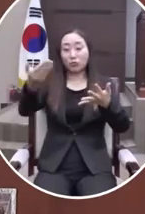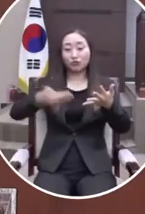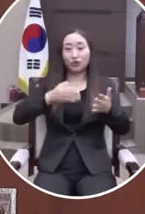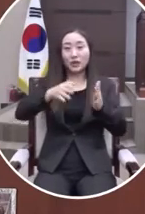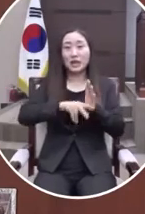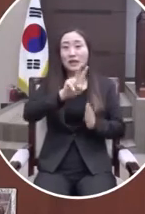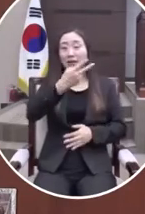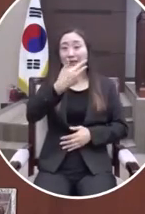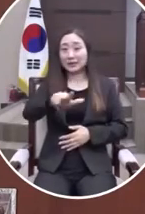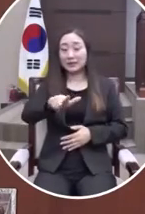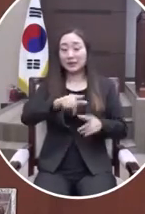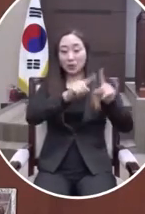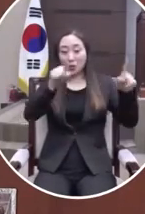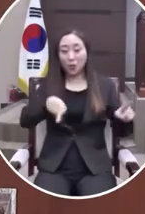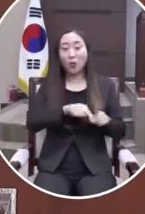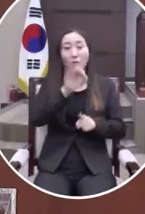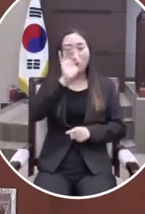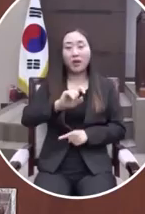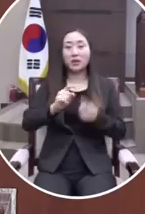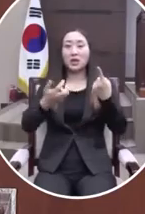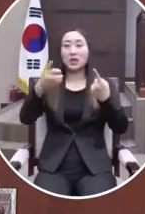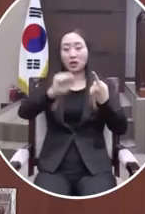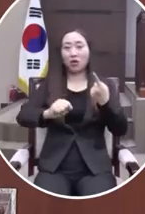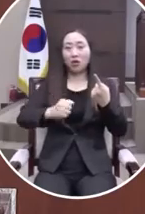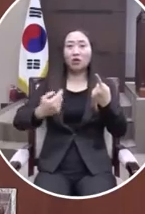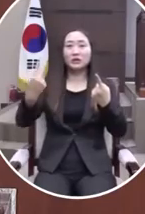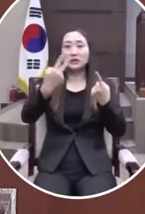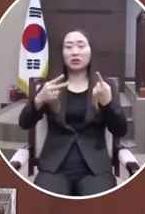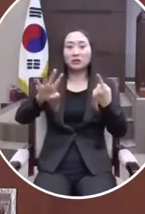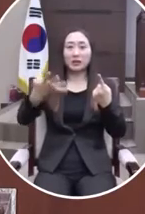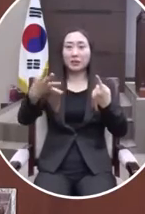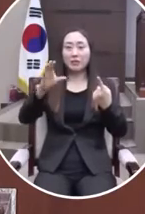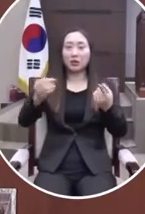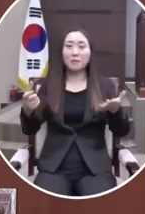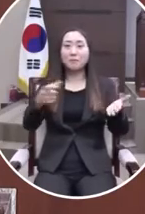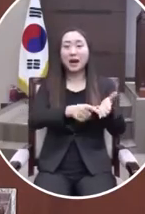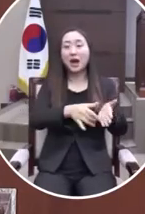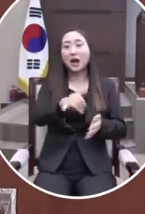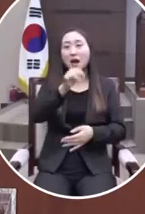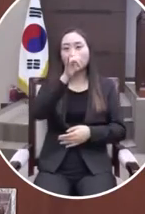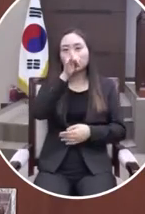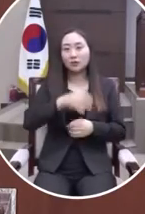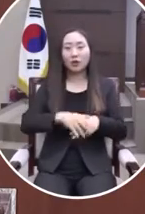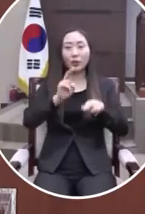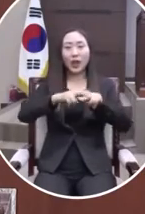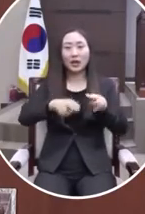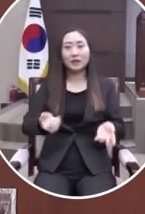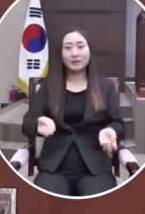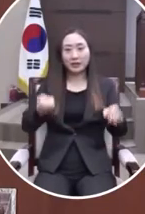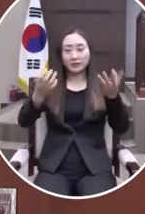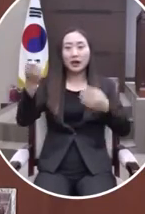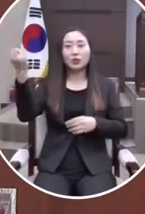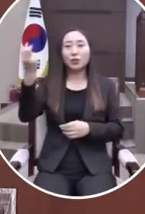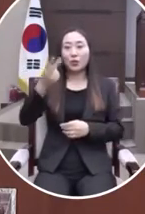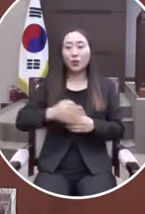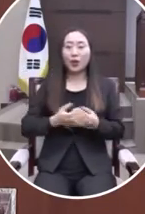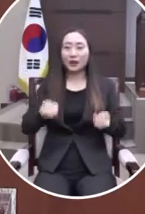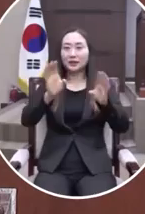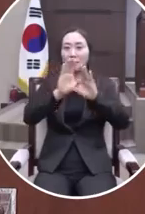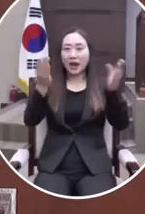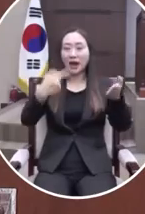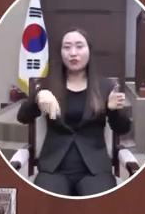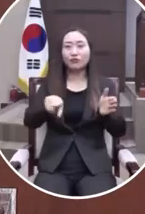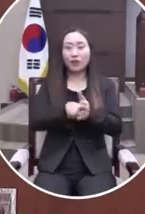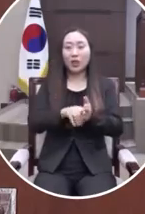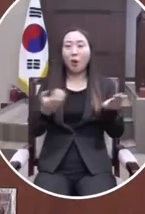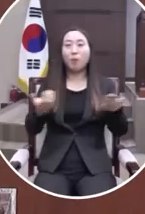207페이지에 1억 2,400만 원이 편성되어 있음을 확인할 수 있습니다. 퇴임식 행사 개최를